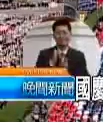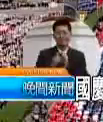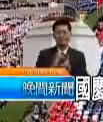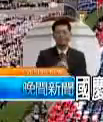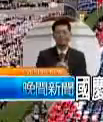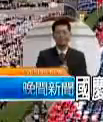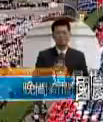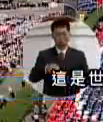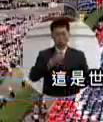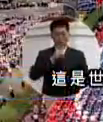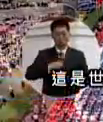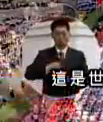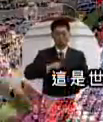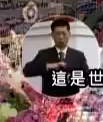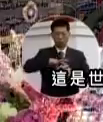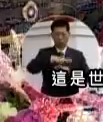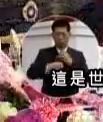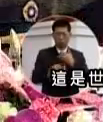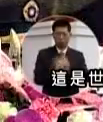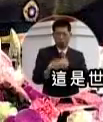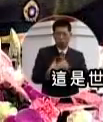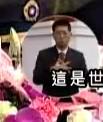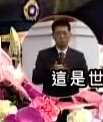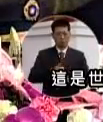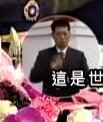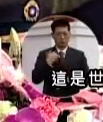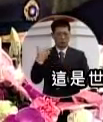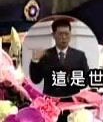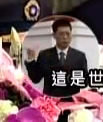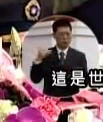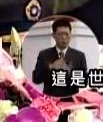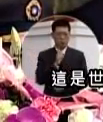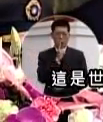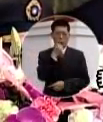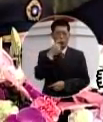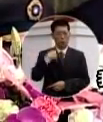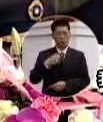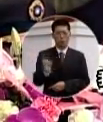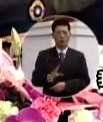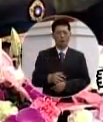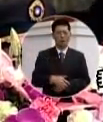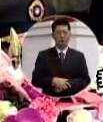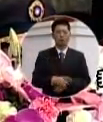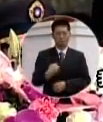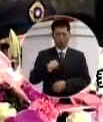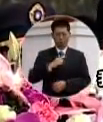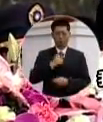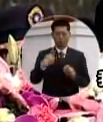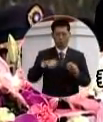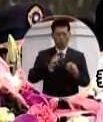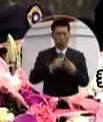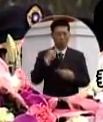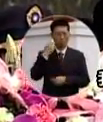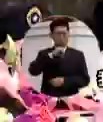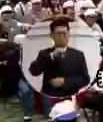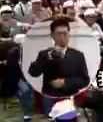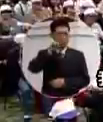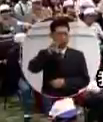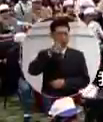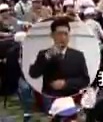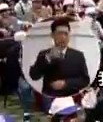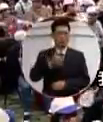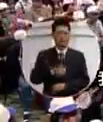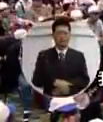这是世界华人绝无仅有的成就，我们深以台湾为傲。